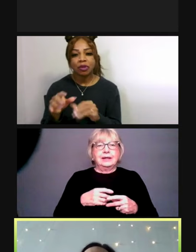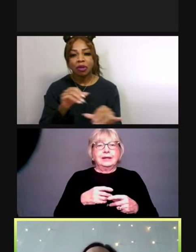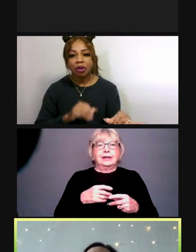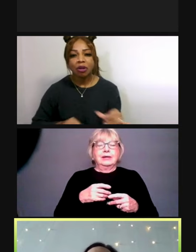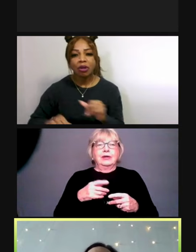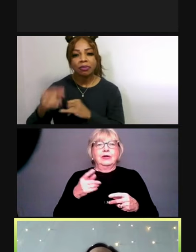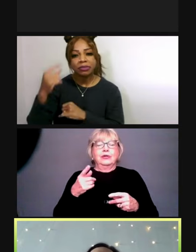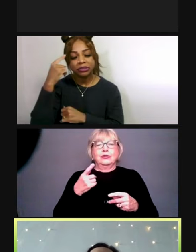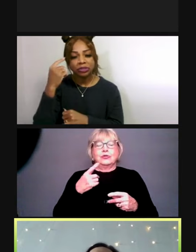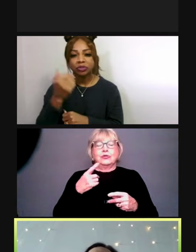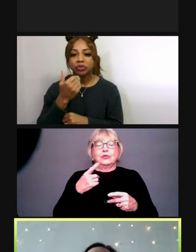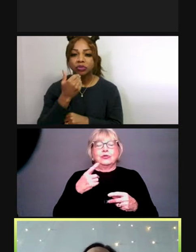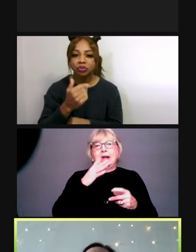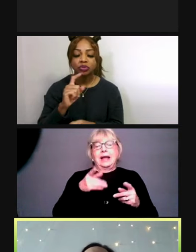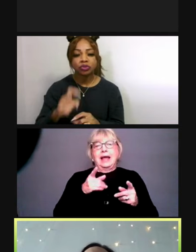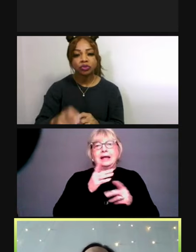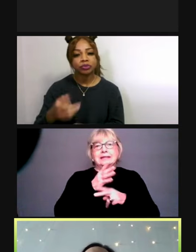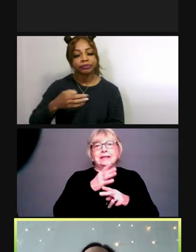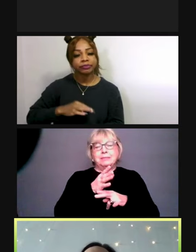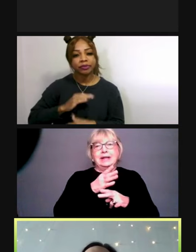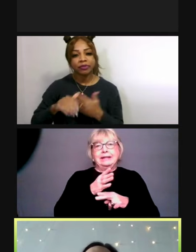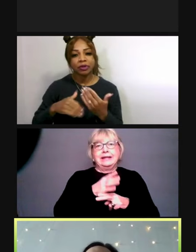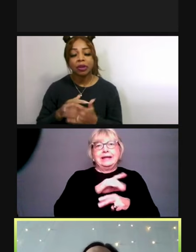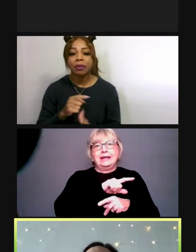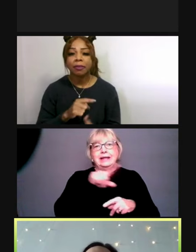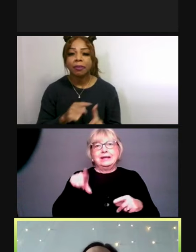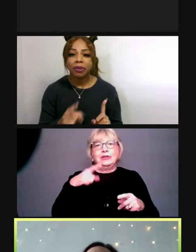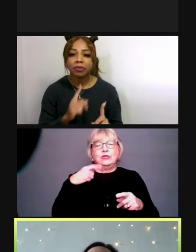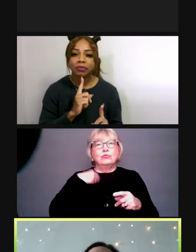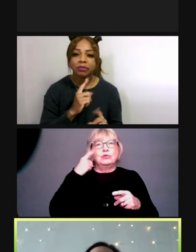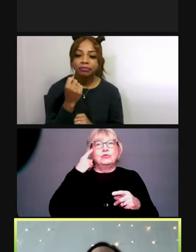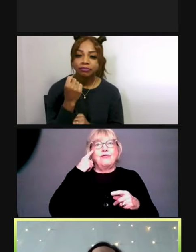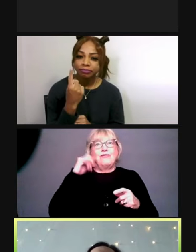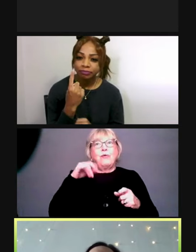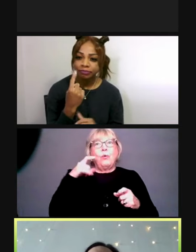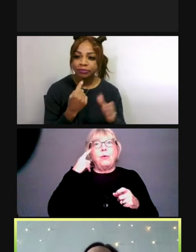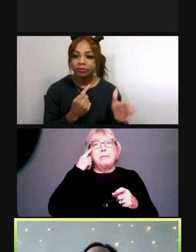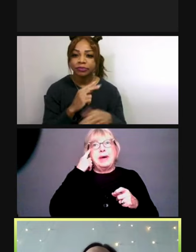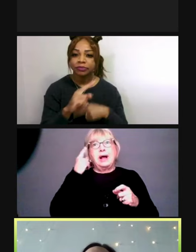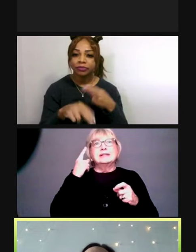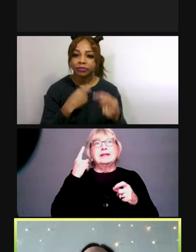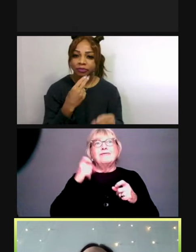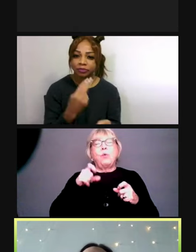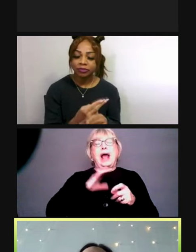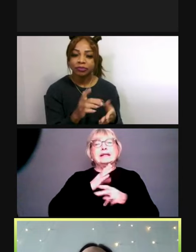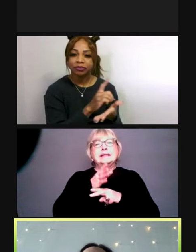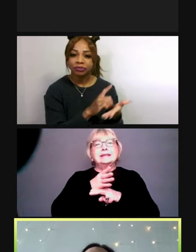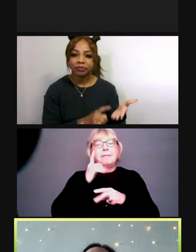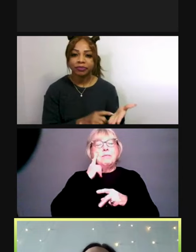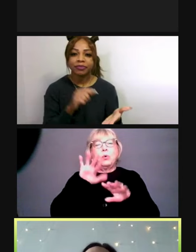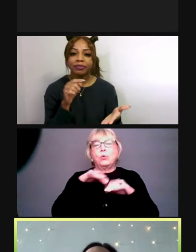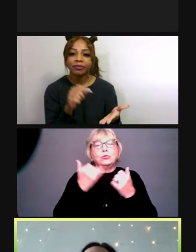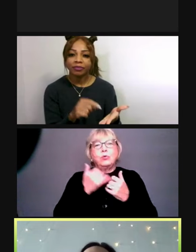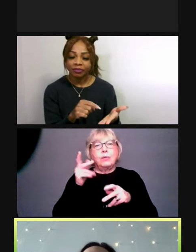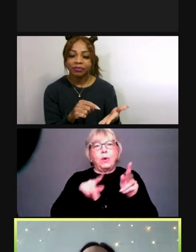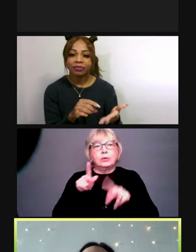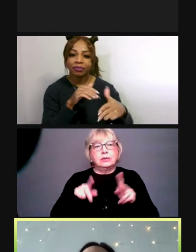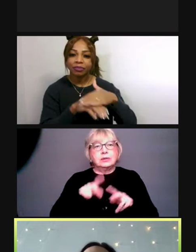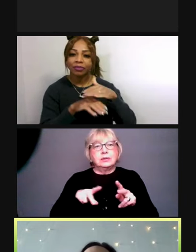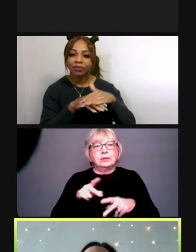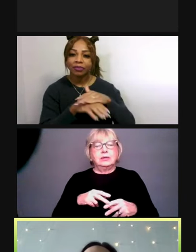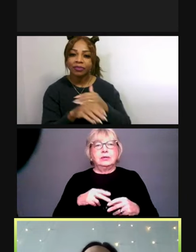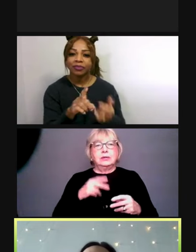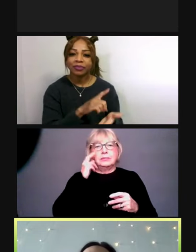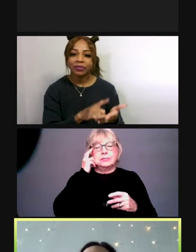'accessibilité comme lié au bon sens ou quelque chose qui puisse profiter à tous. Comprendre au lieu que la maxime de la